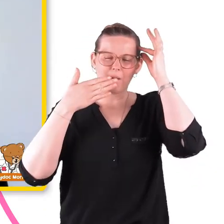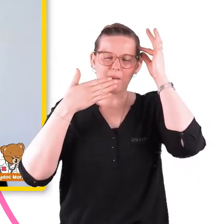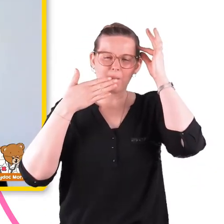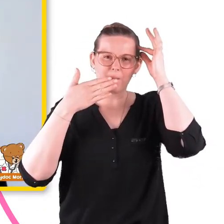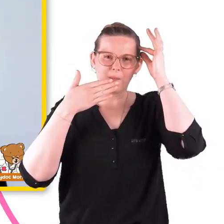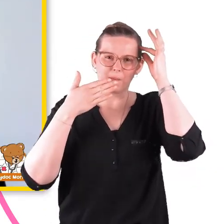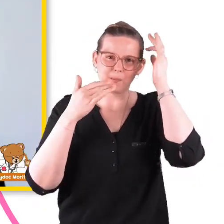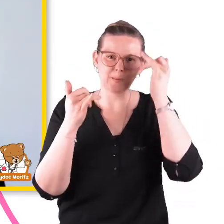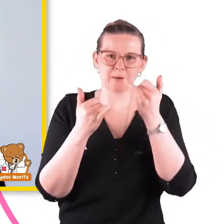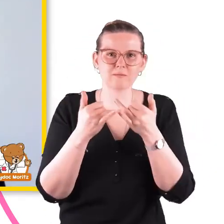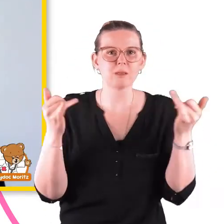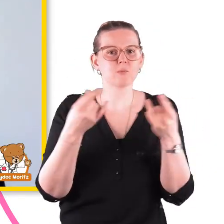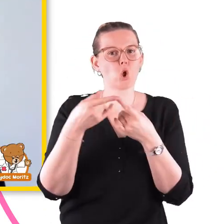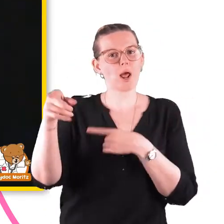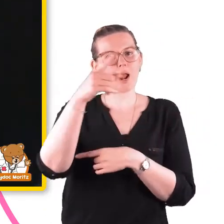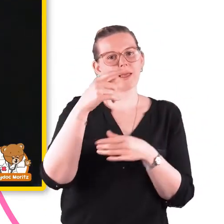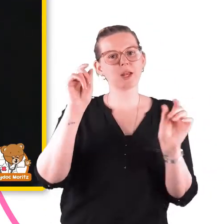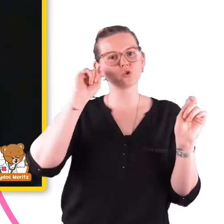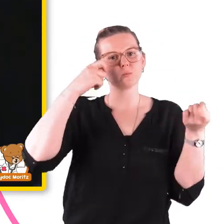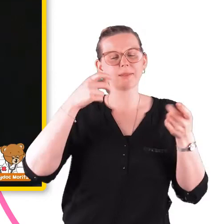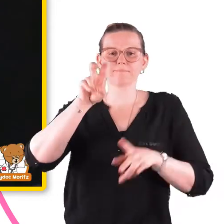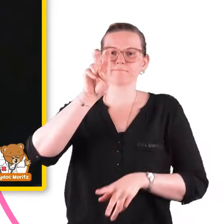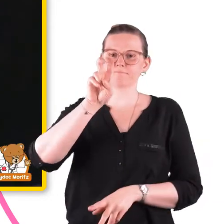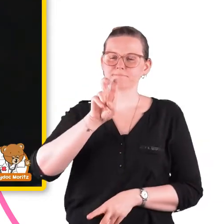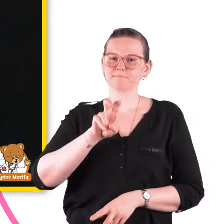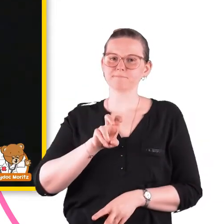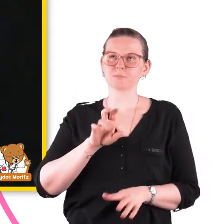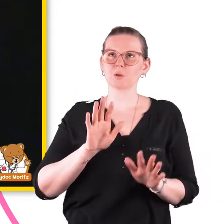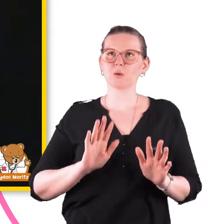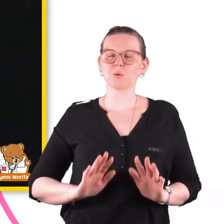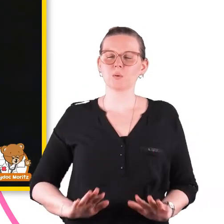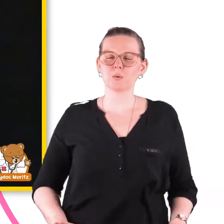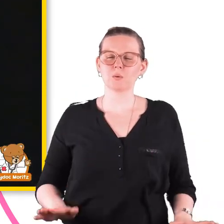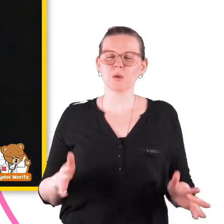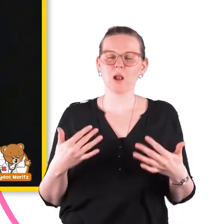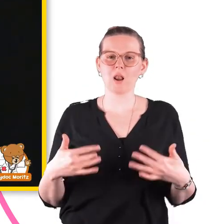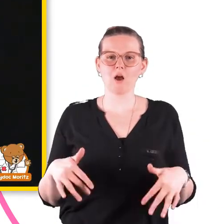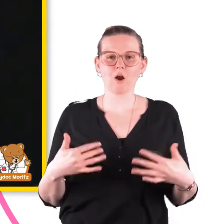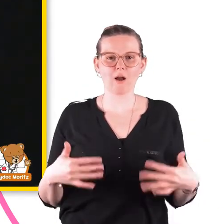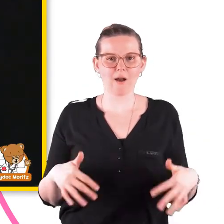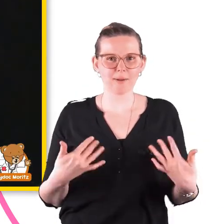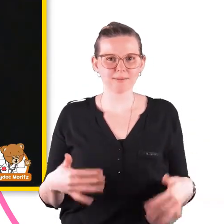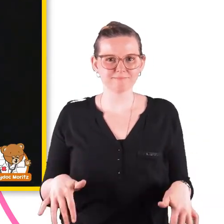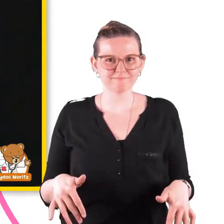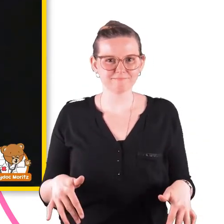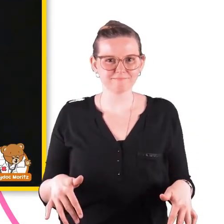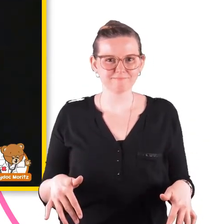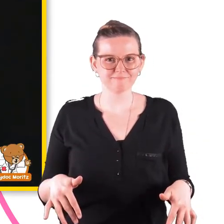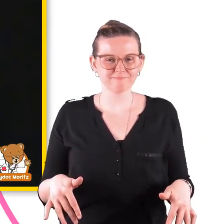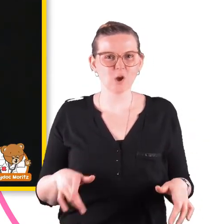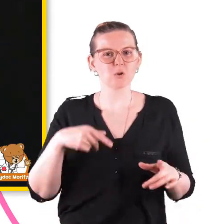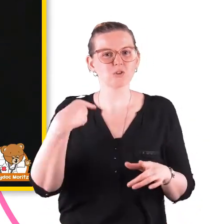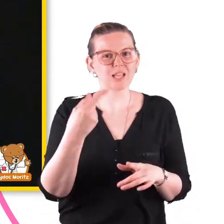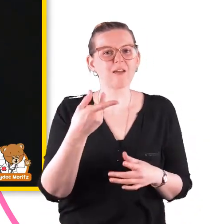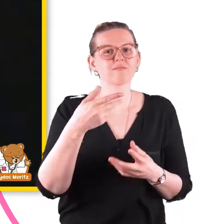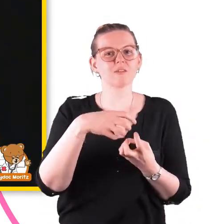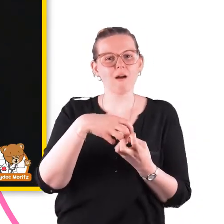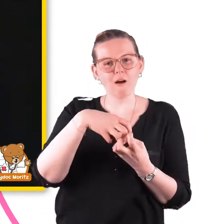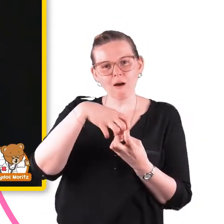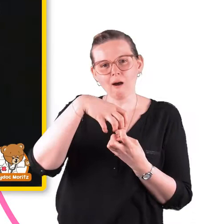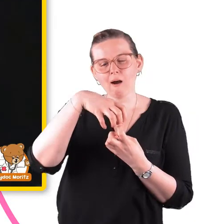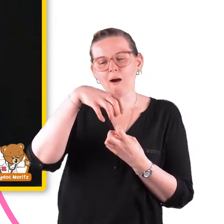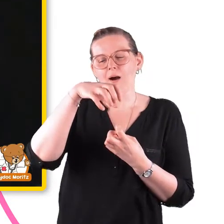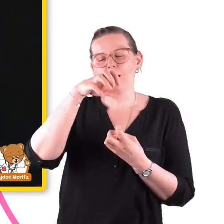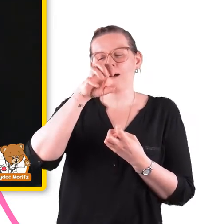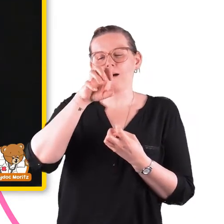Autogenes Training. Da setzen wir uns ganz entspannt hin, entspannen uns und dann gähnen wir